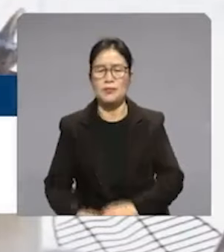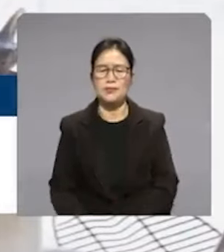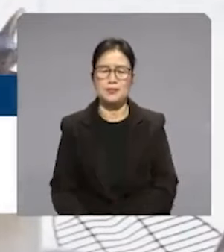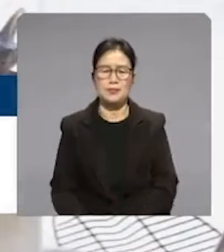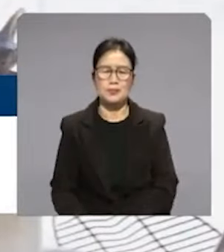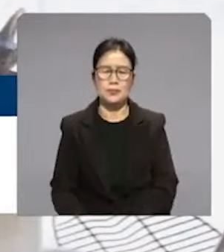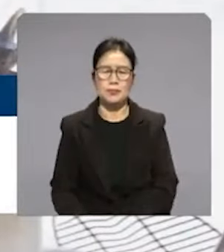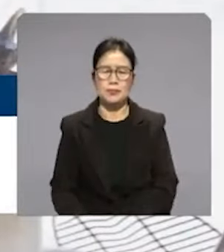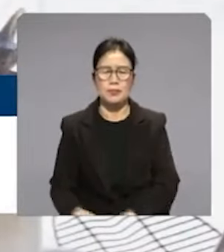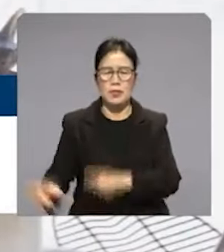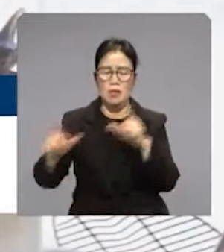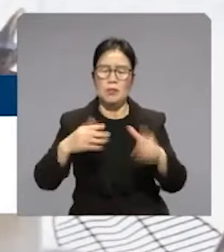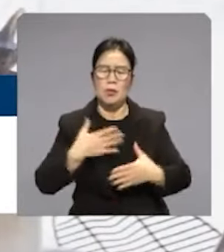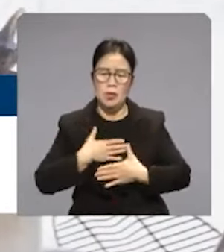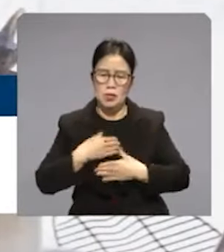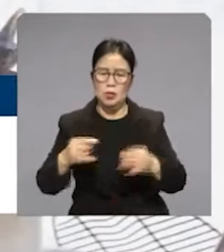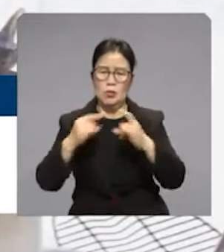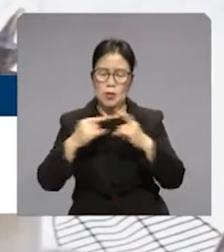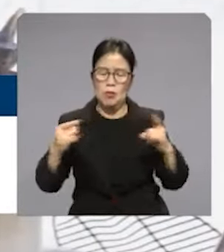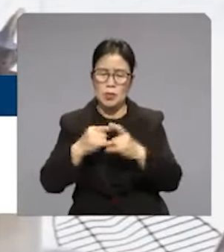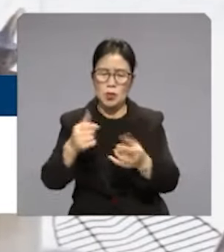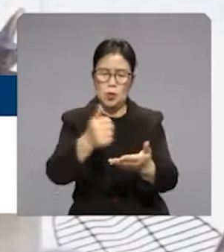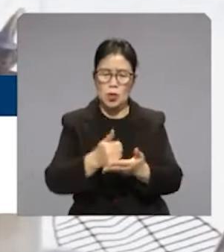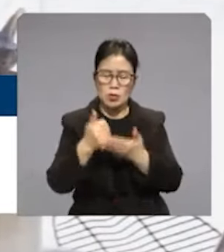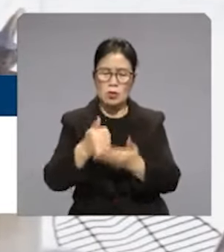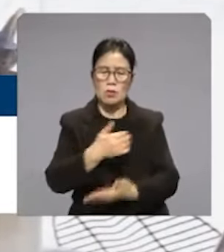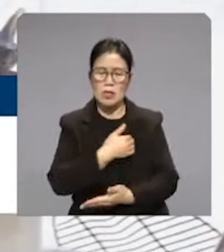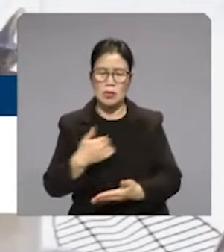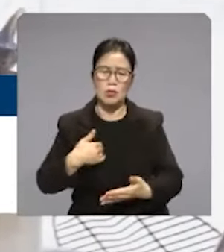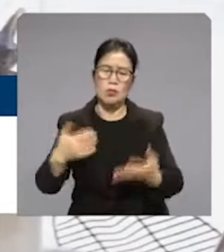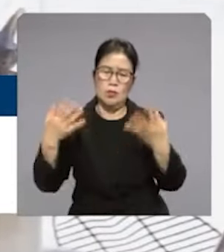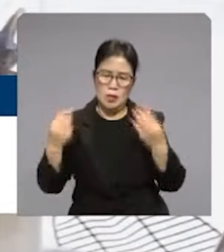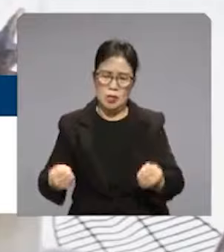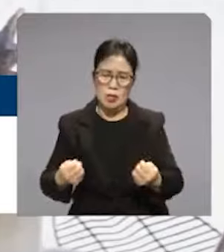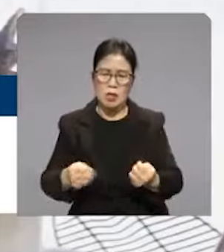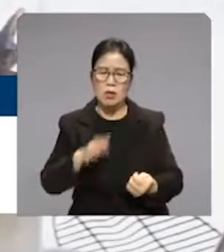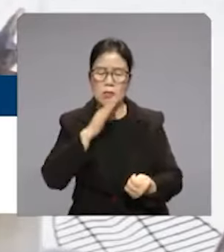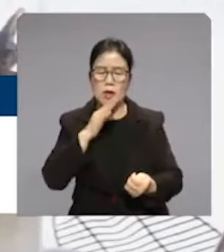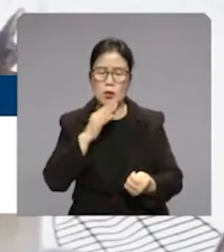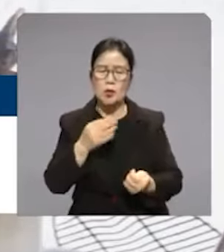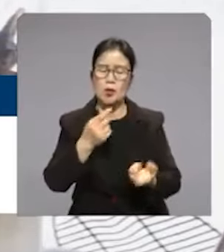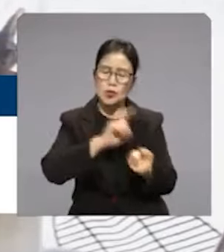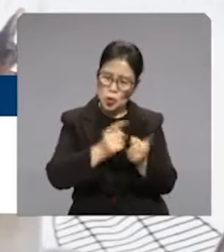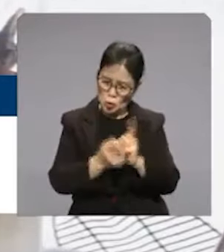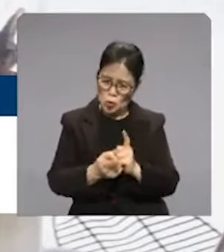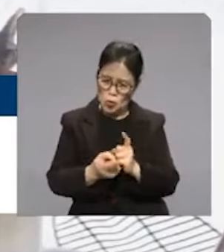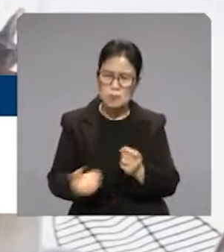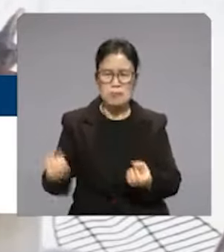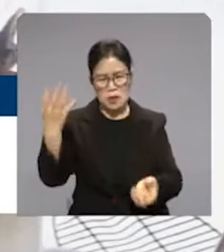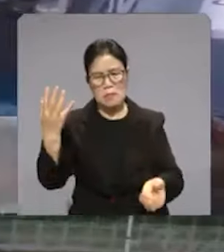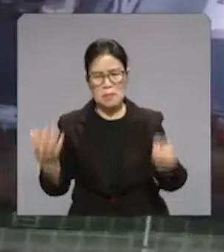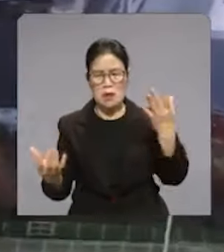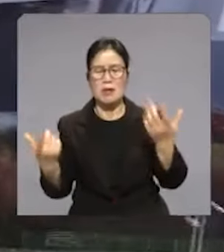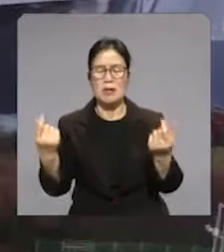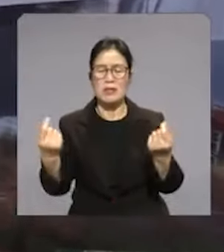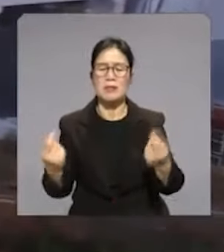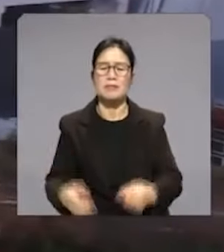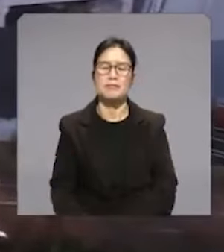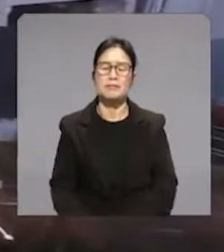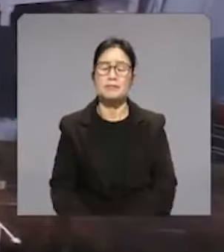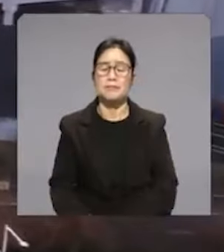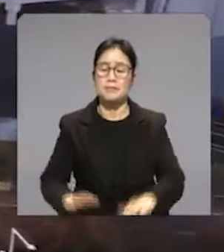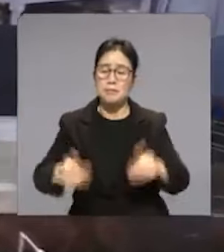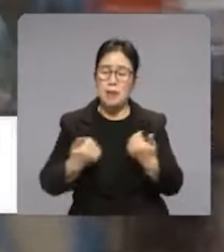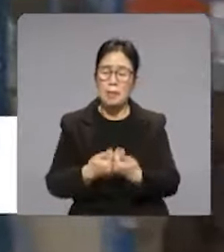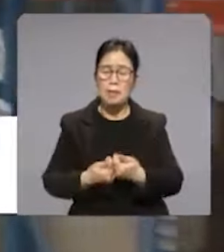많이 편해지고 캠핑장 고객들도 만족도가 높아지니까 이게 바로 윈윈이 아닌가 생각합니다. 반면